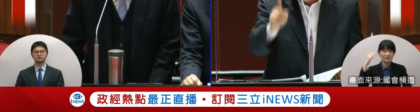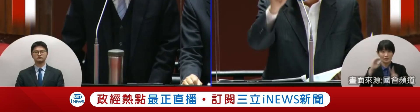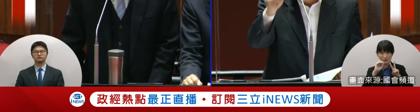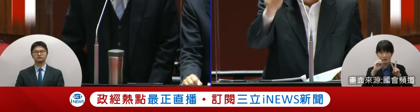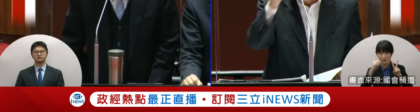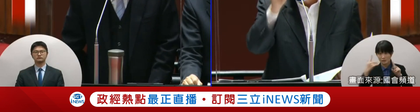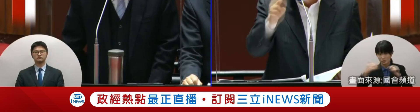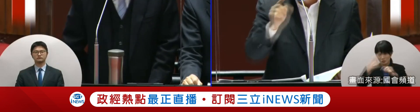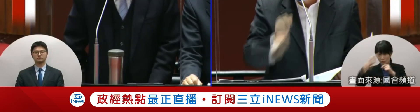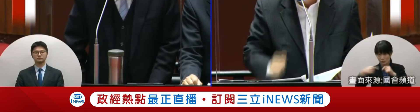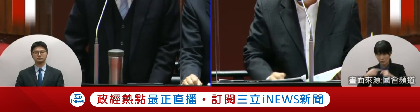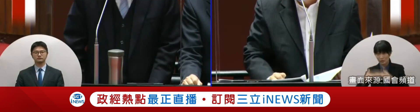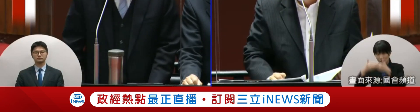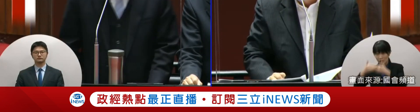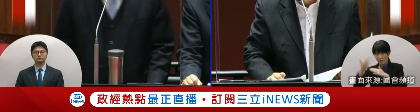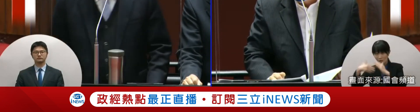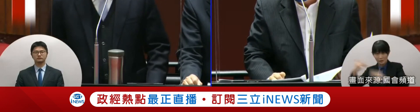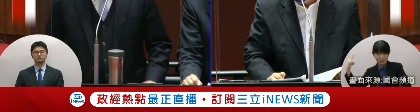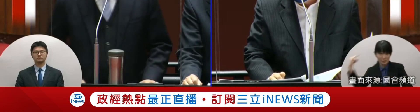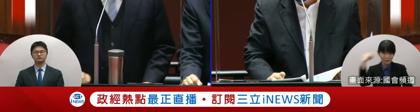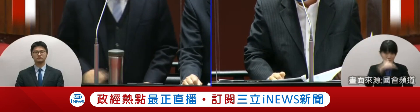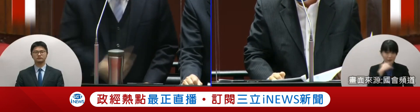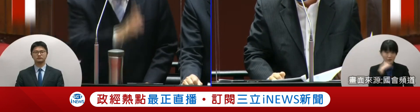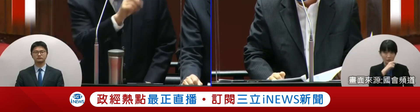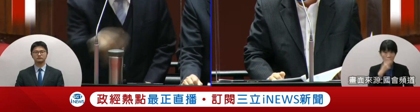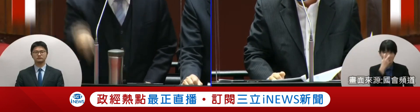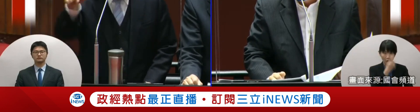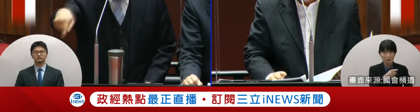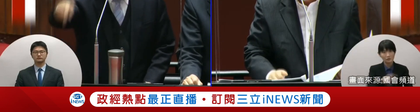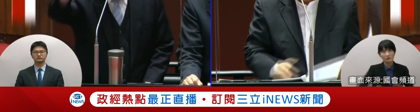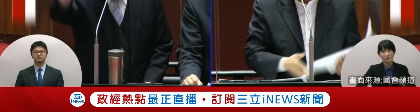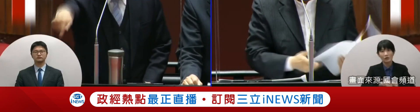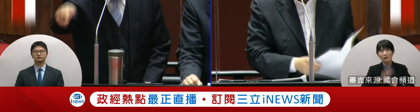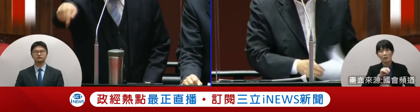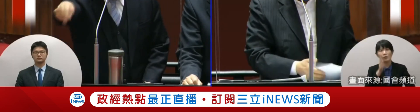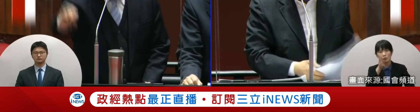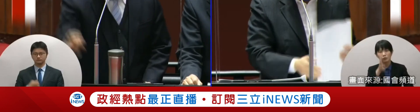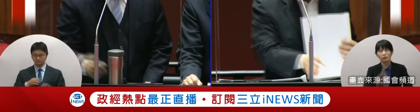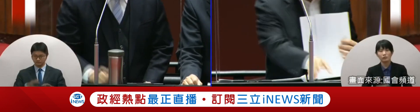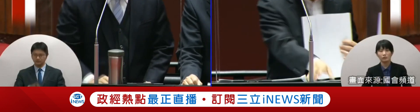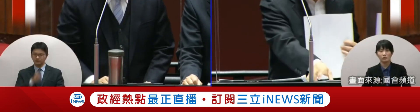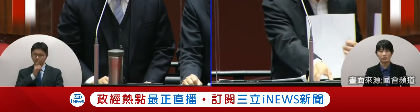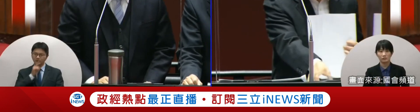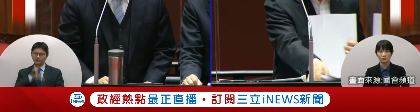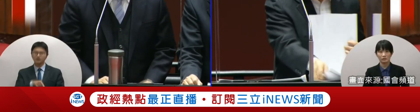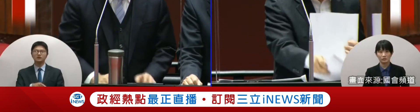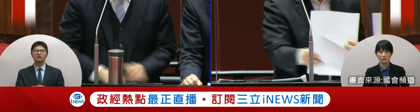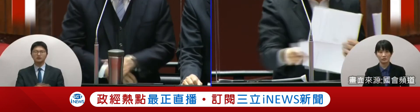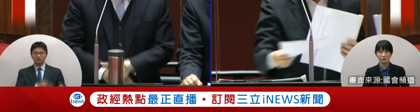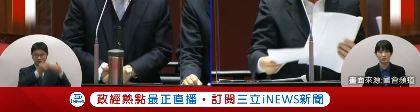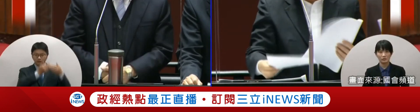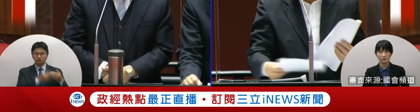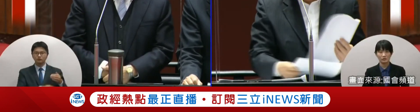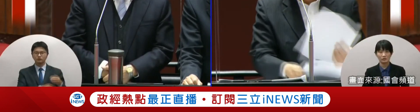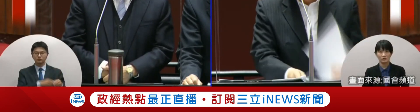2019年他们来参访这件事情有违法吗？ 我们讲的设立就不行。